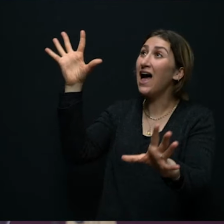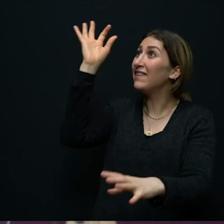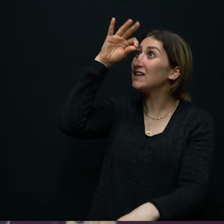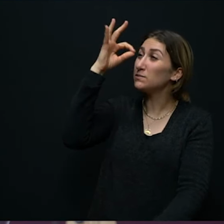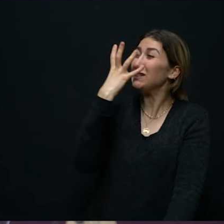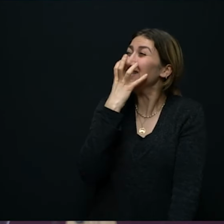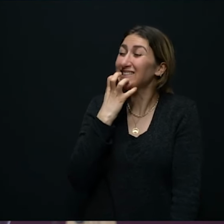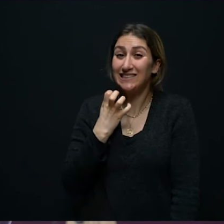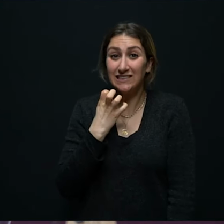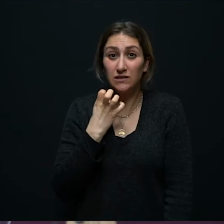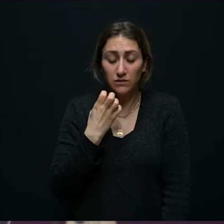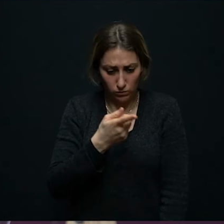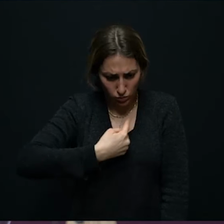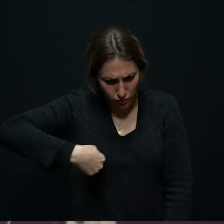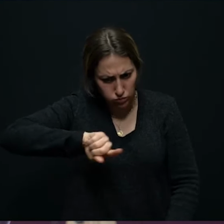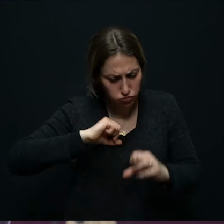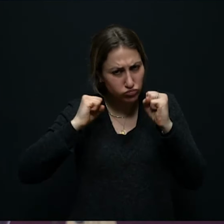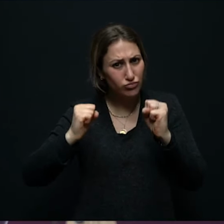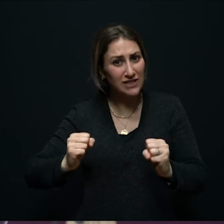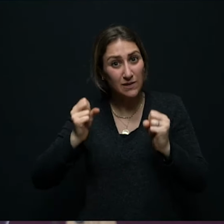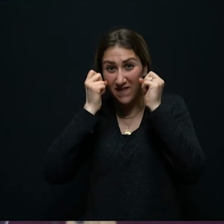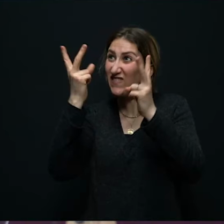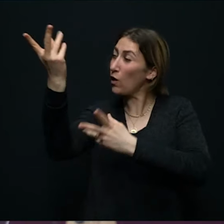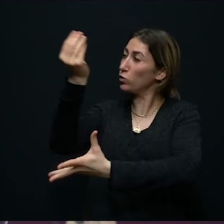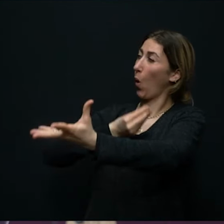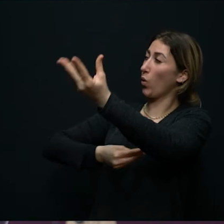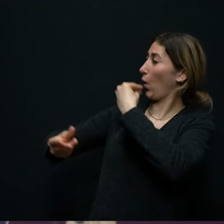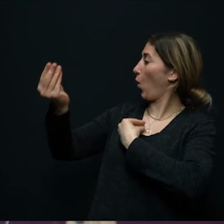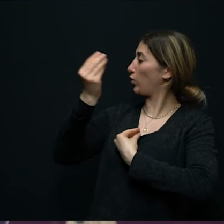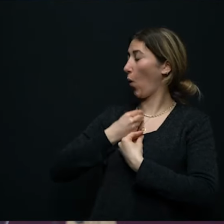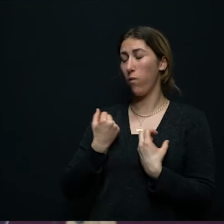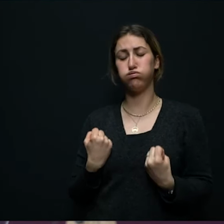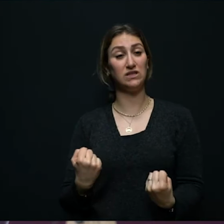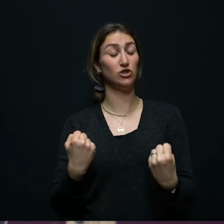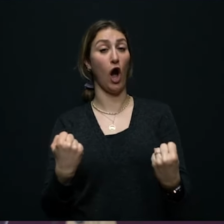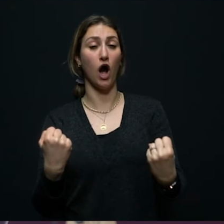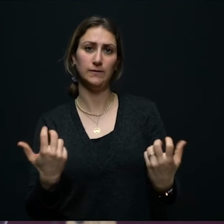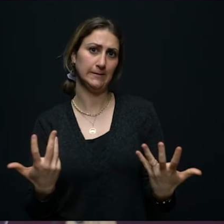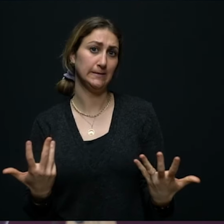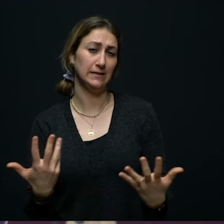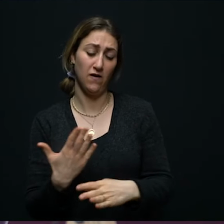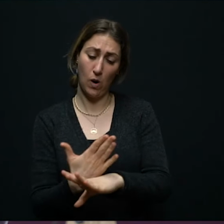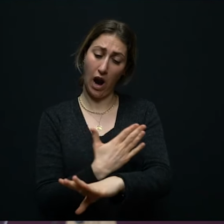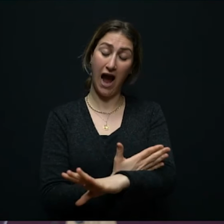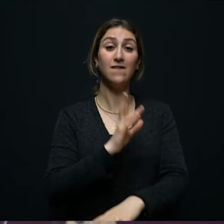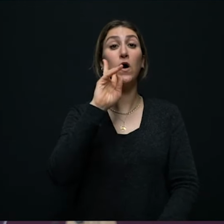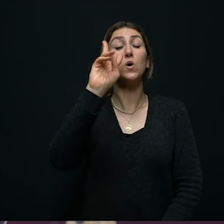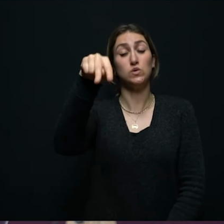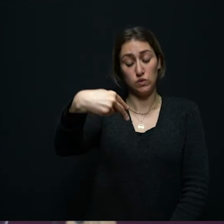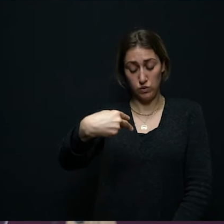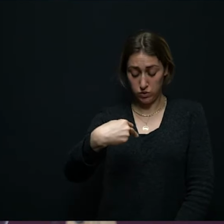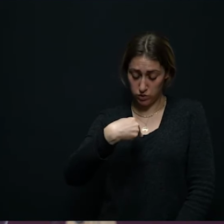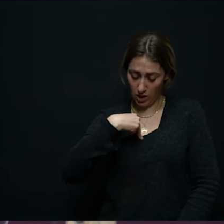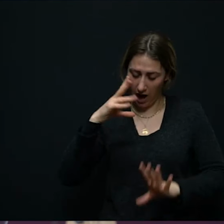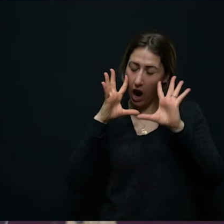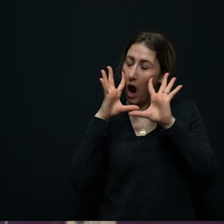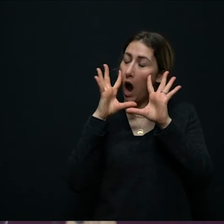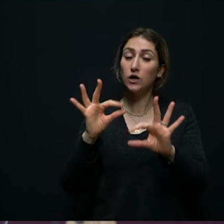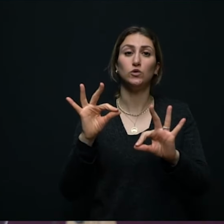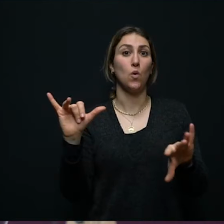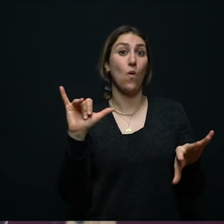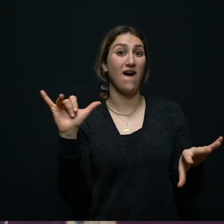saint-esprit je pense qu'il ya quelque chose à redécouvrir pour chacun d'entre nous des baptêmes du